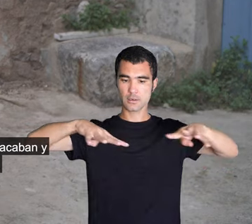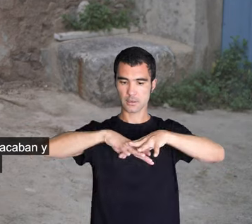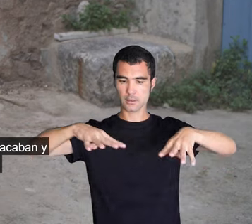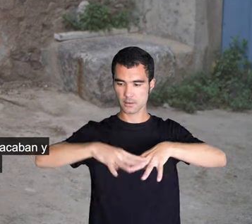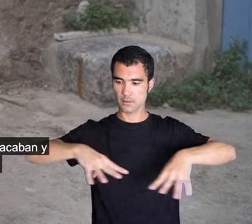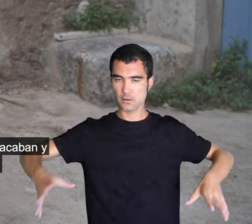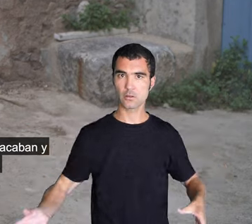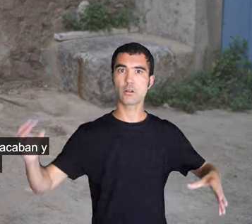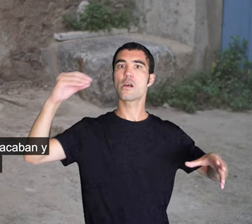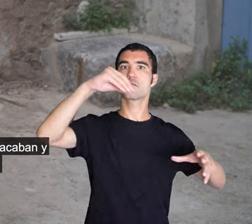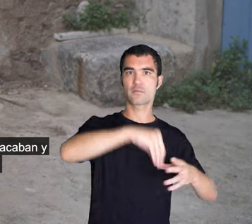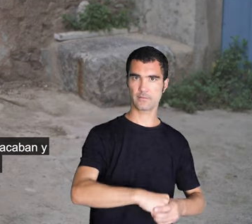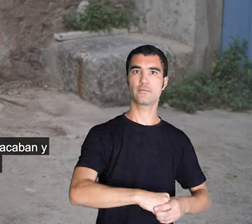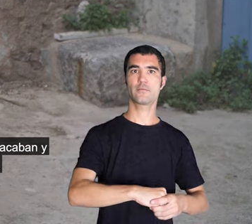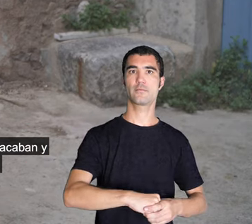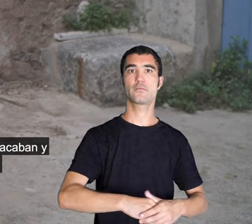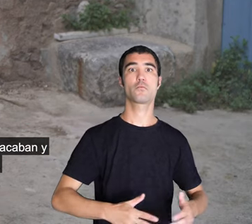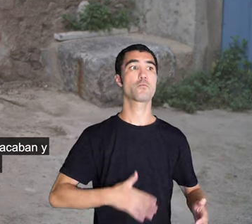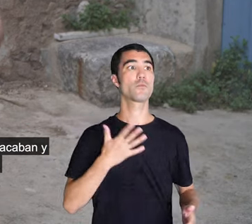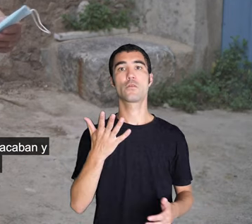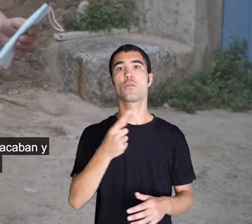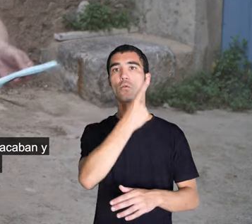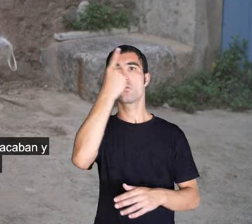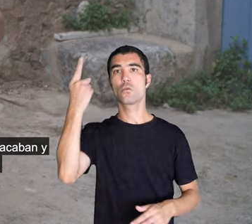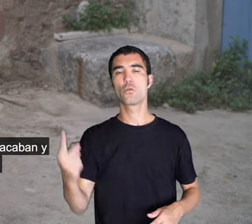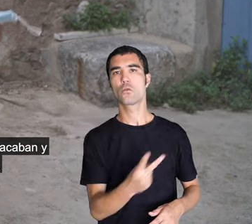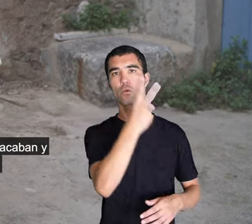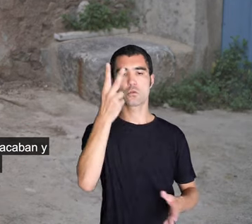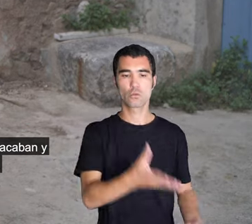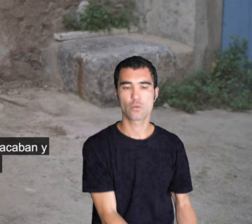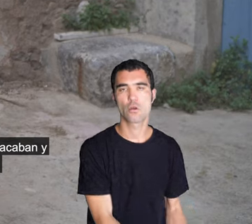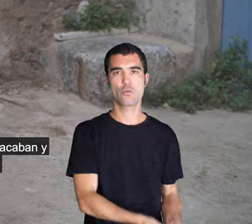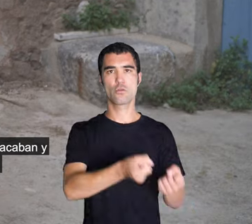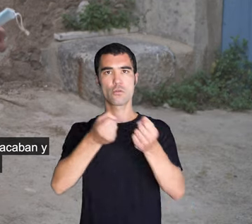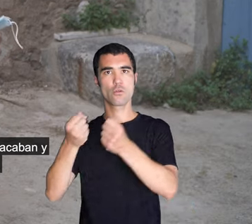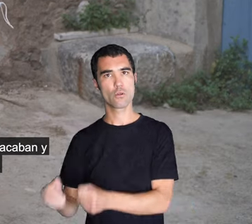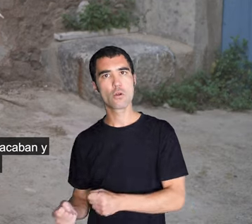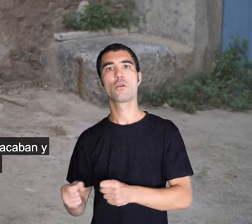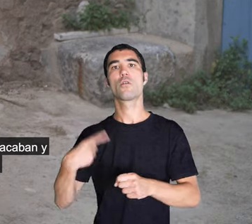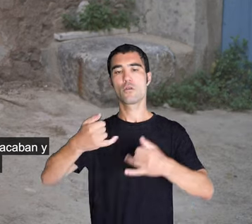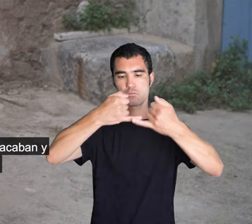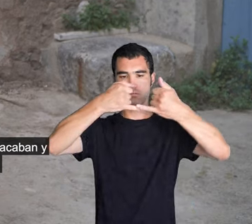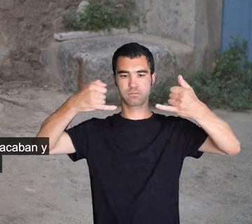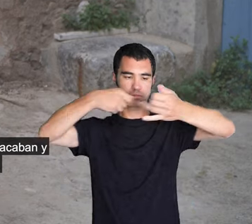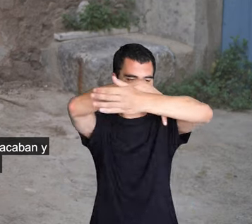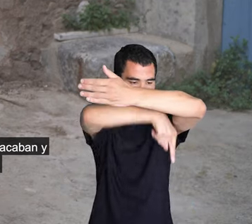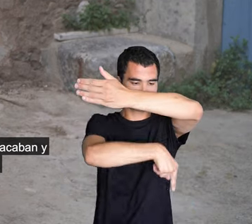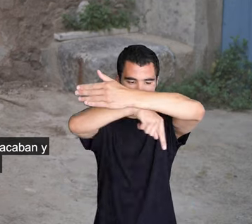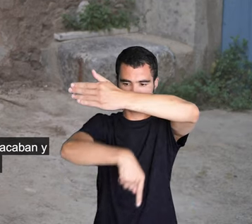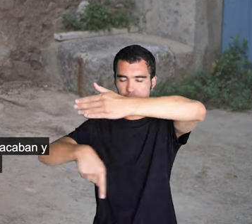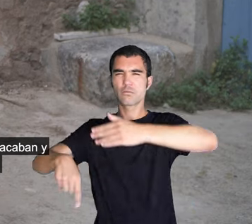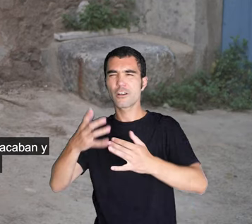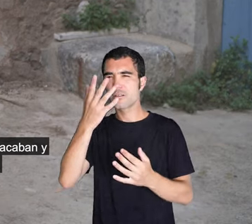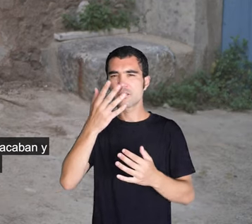i quan feia pintura mitjureta, una hora que estaven allà els atreien, i posaven els palangres i tot quedava un